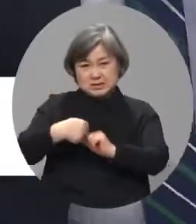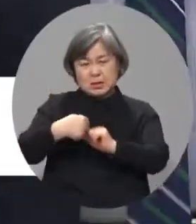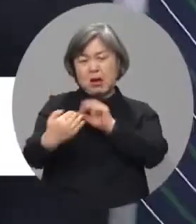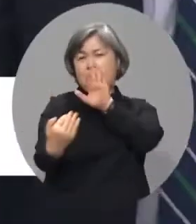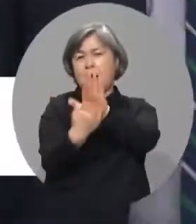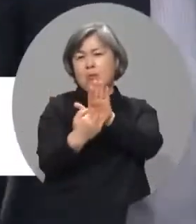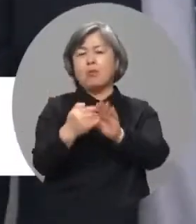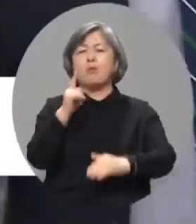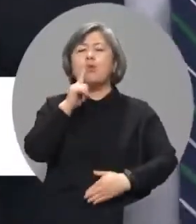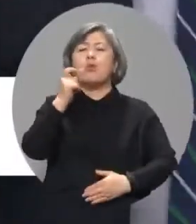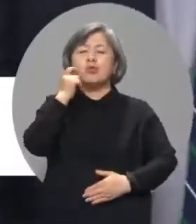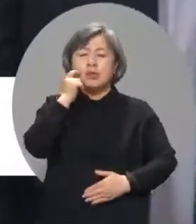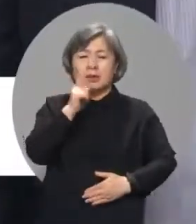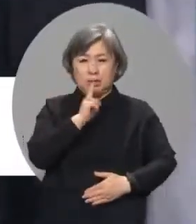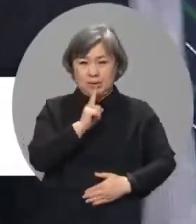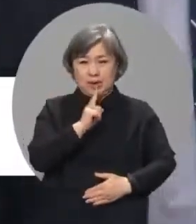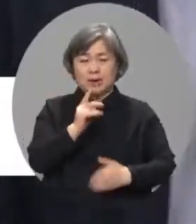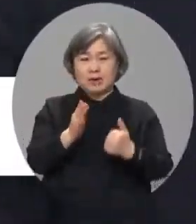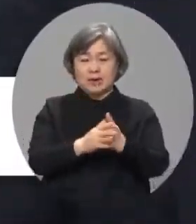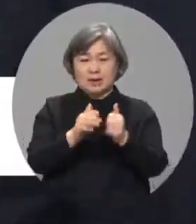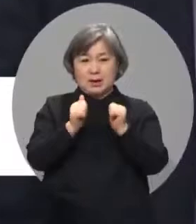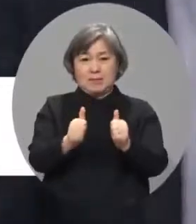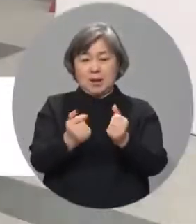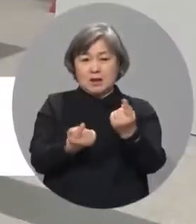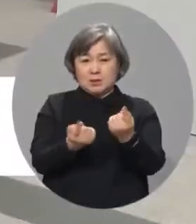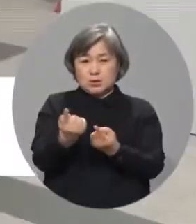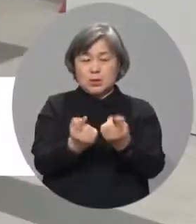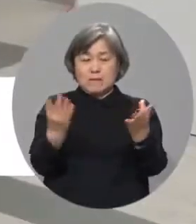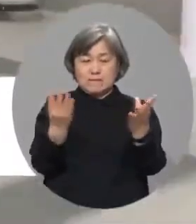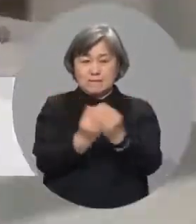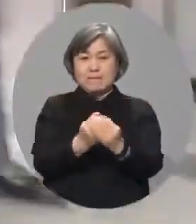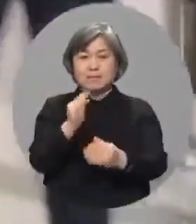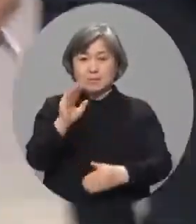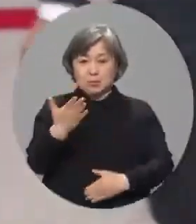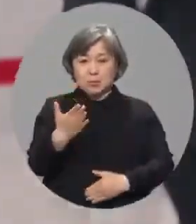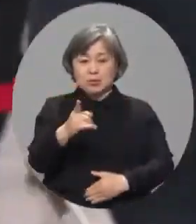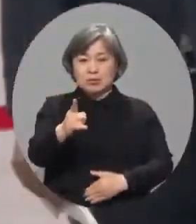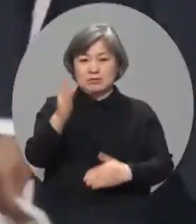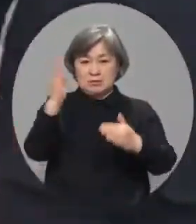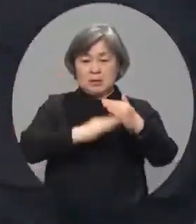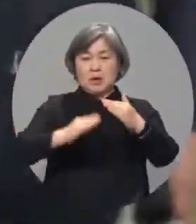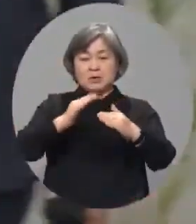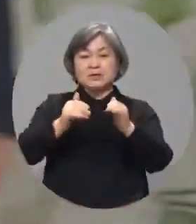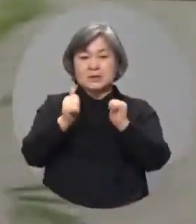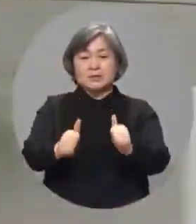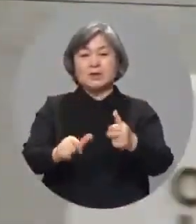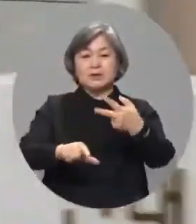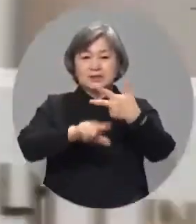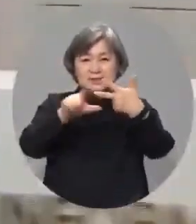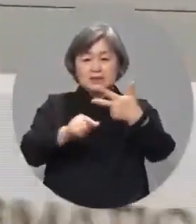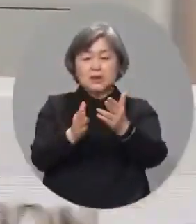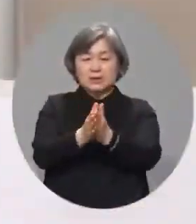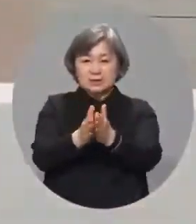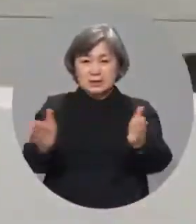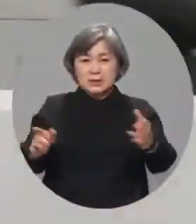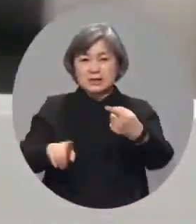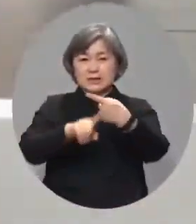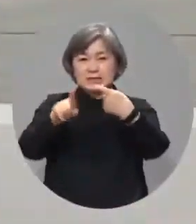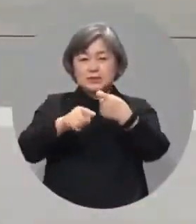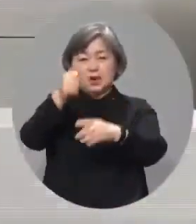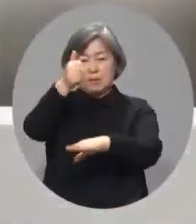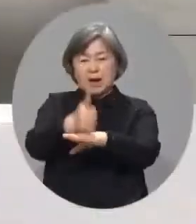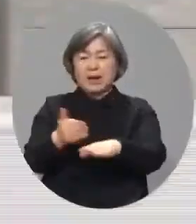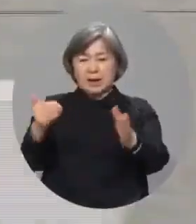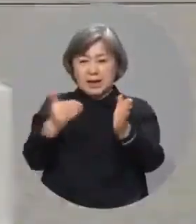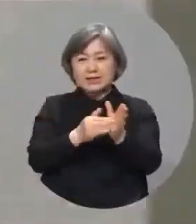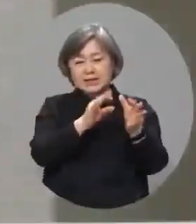어려웠다 고 주장했습니다 재판 일정 조율이 마무리된 가운데 정식 재판 n 오는 7월 시작돼 11월 말까지